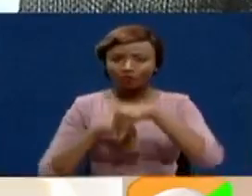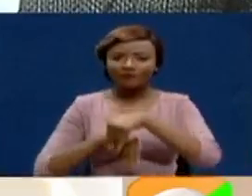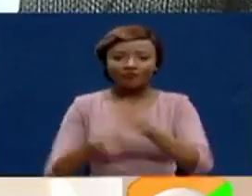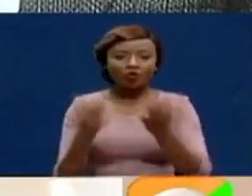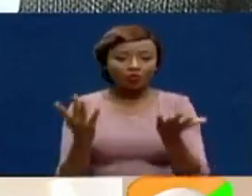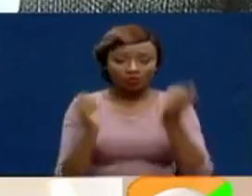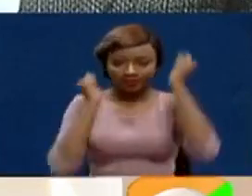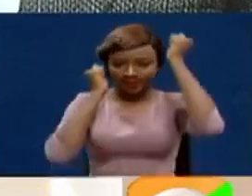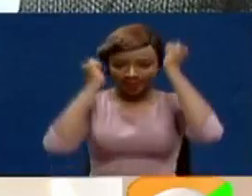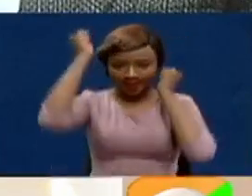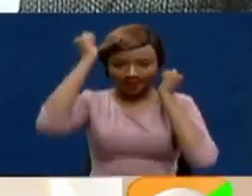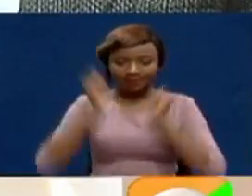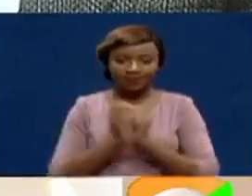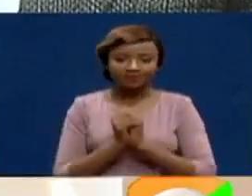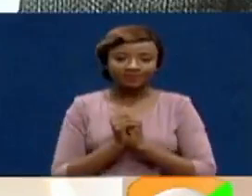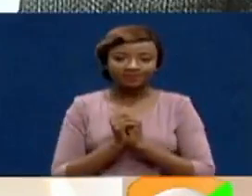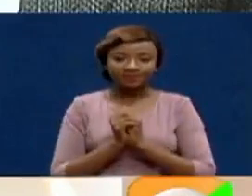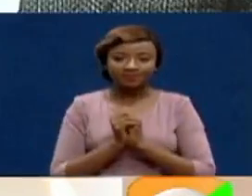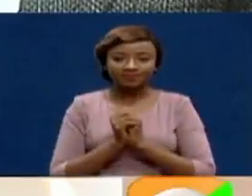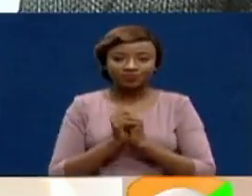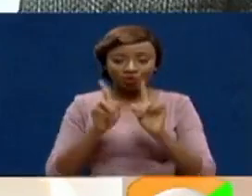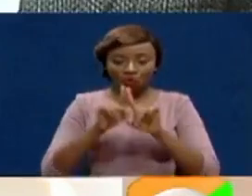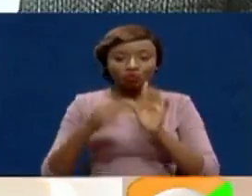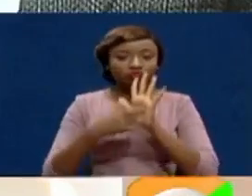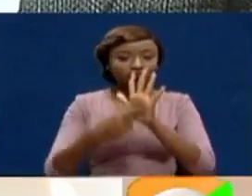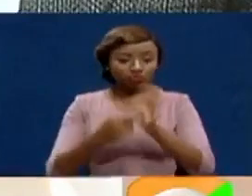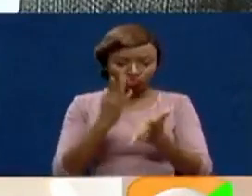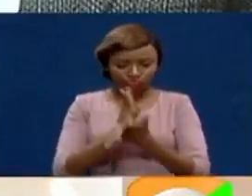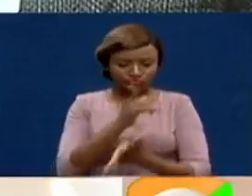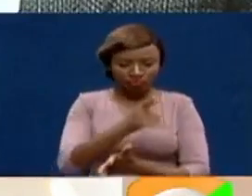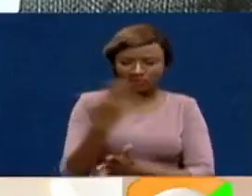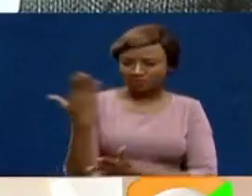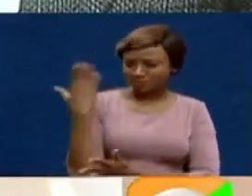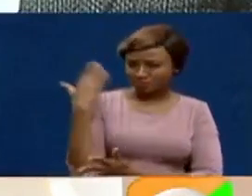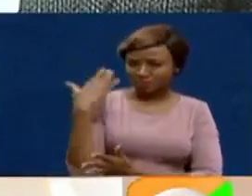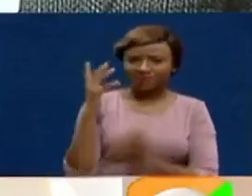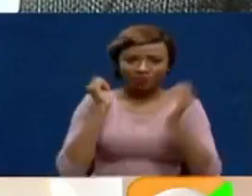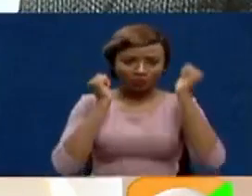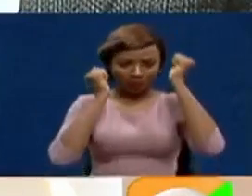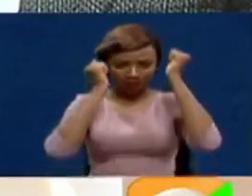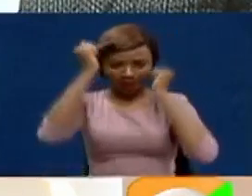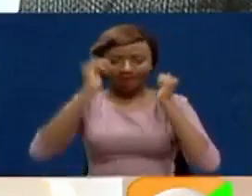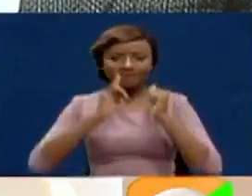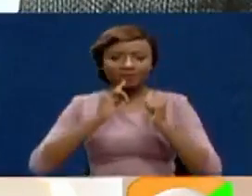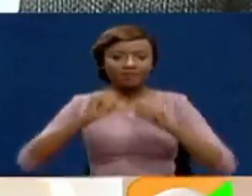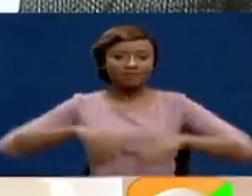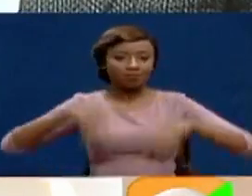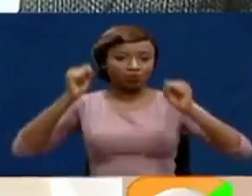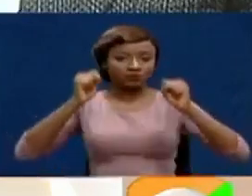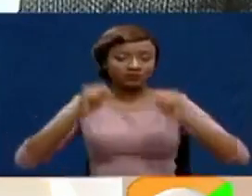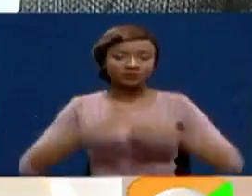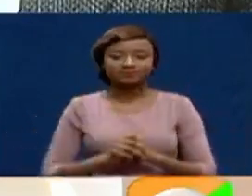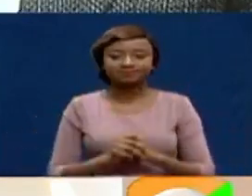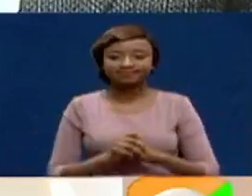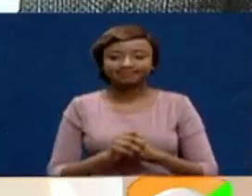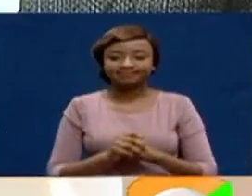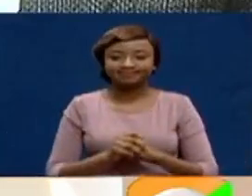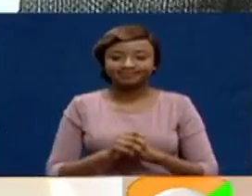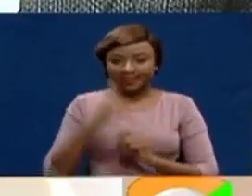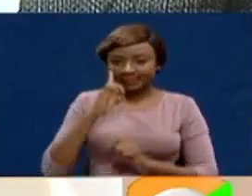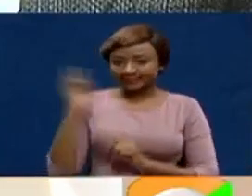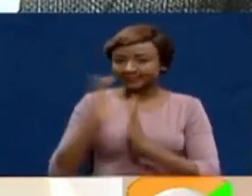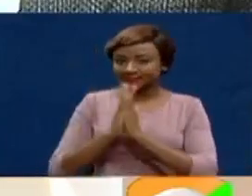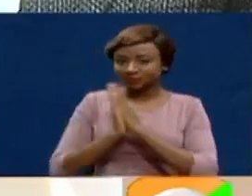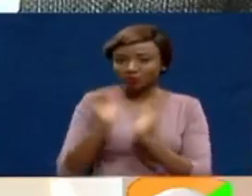Mizinga 19 ilipigwa kuashiria mazishi aliyekuwa wakati mmoja amiri jeshi mkuu. Enock Sikolia anaelezea zaidi kuhusu hafla